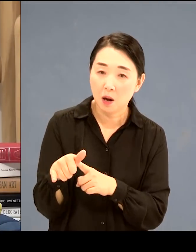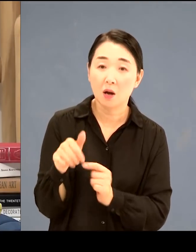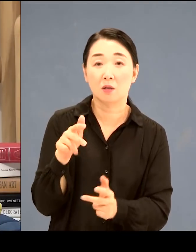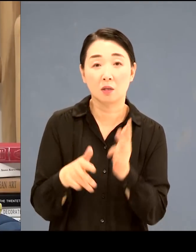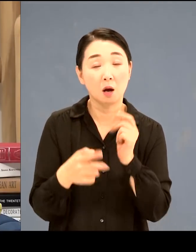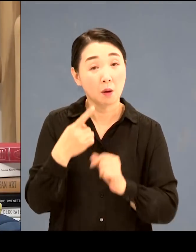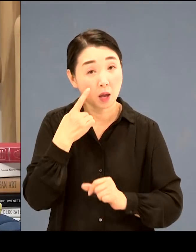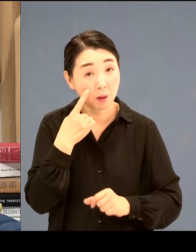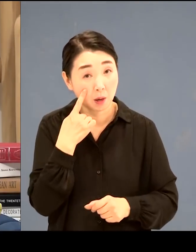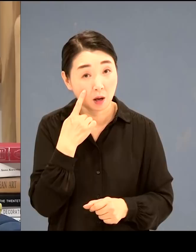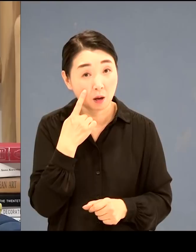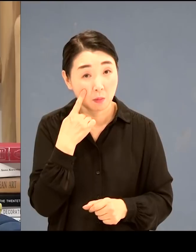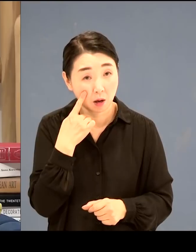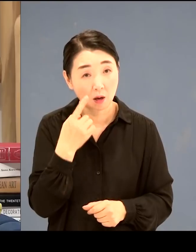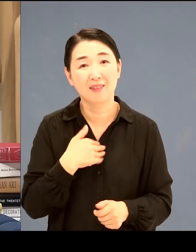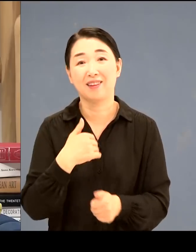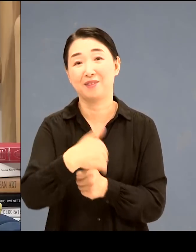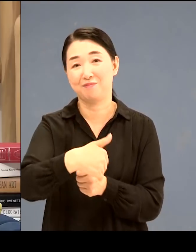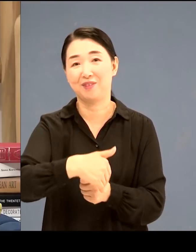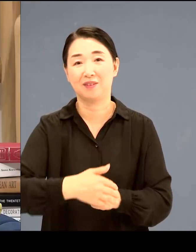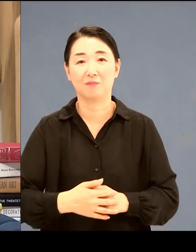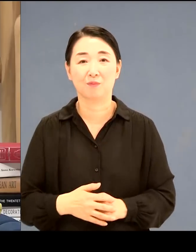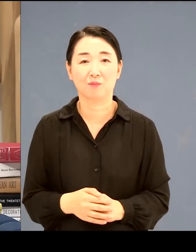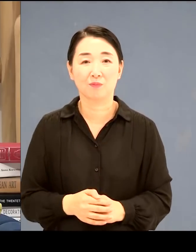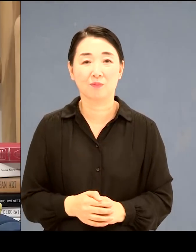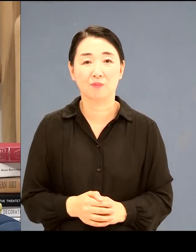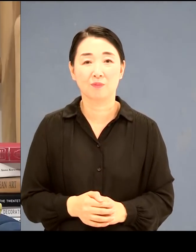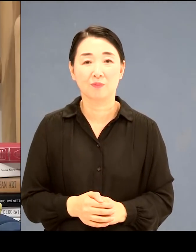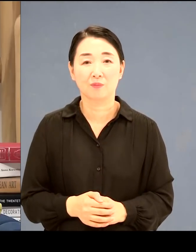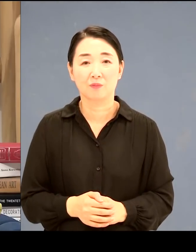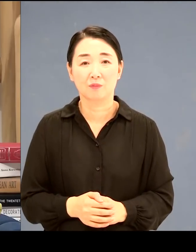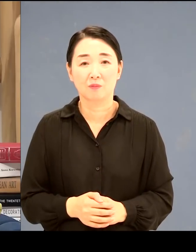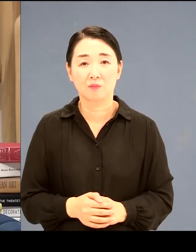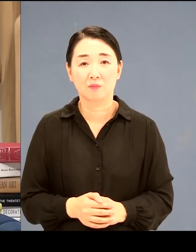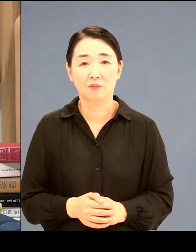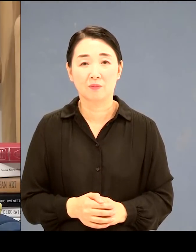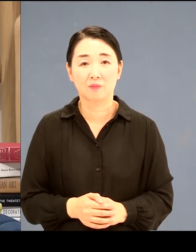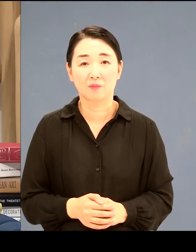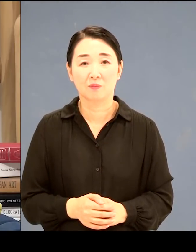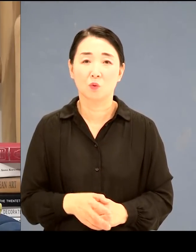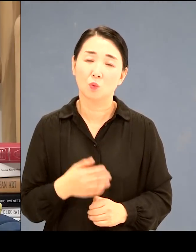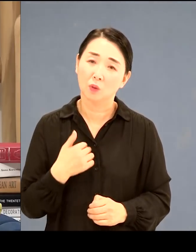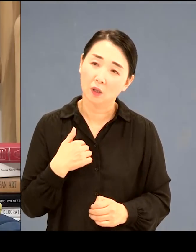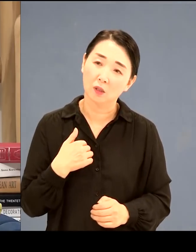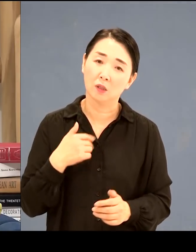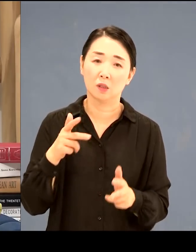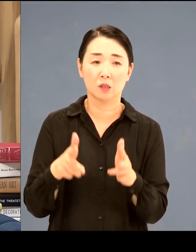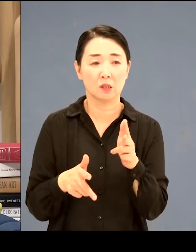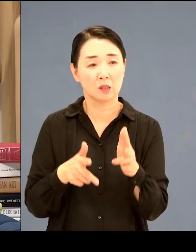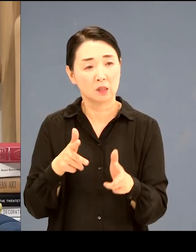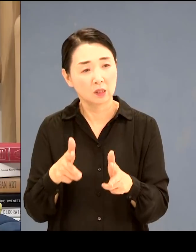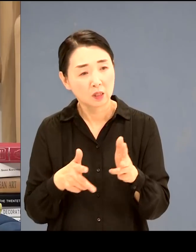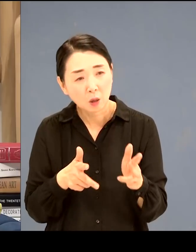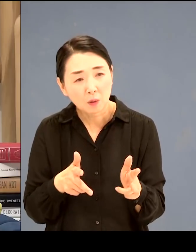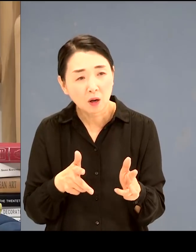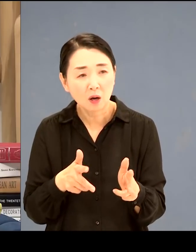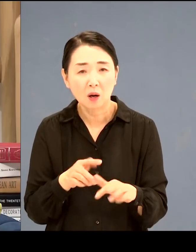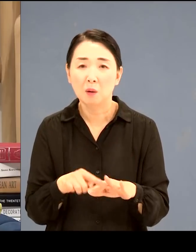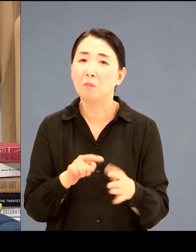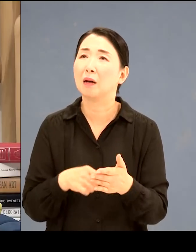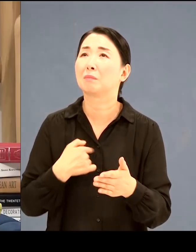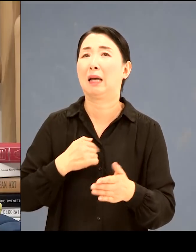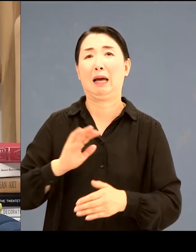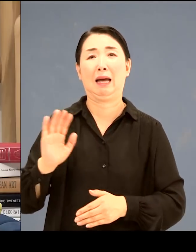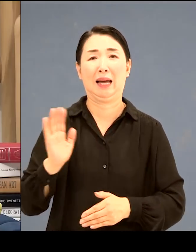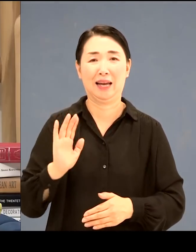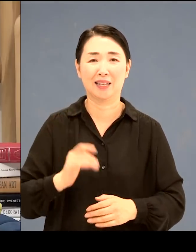해보면 어떻겠냐고 저한테 제의를 했어요. 근데 저는 또 그 비즈니스 마인드가 없는 사람 중에